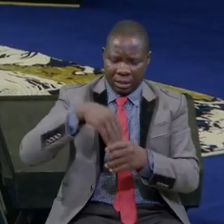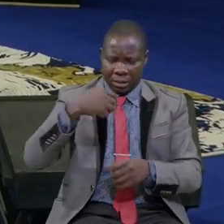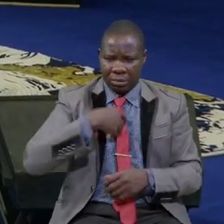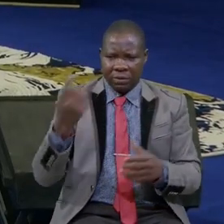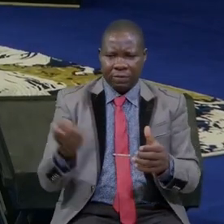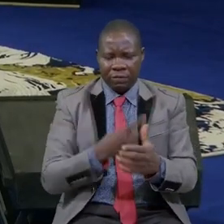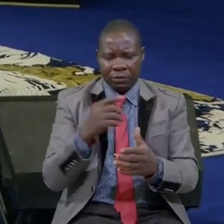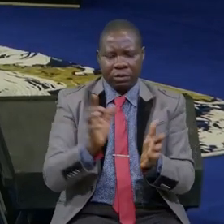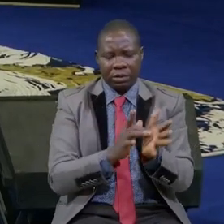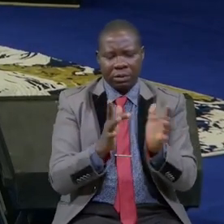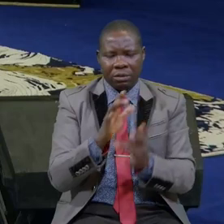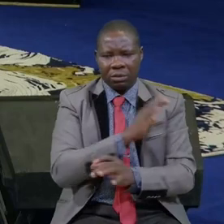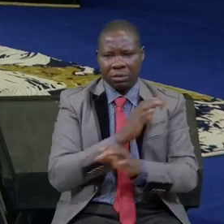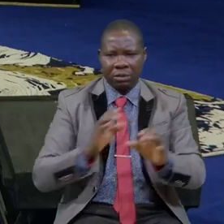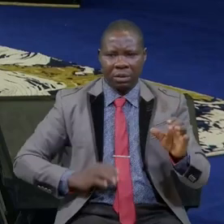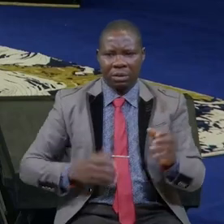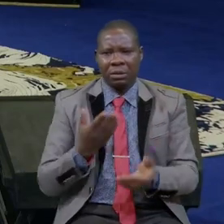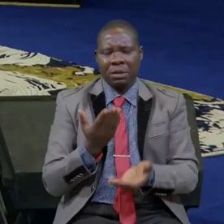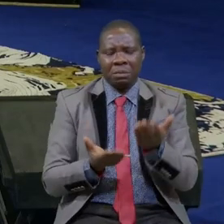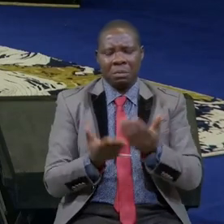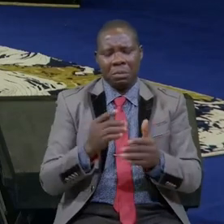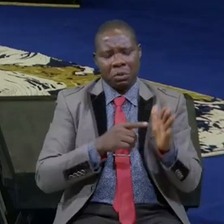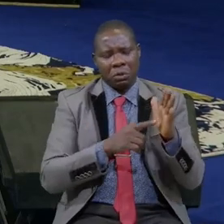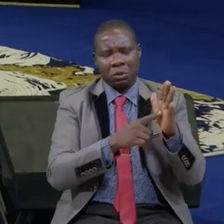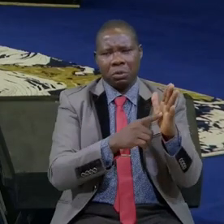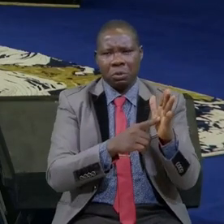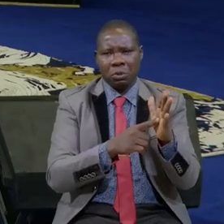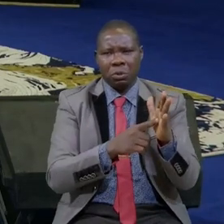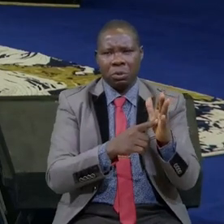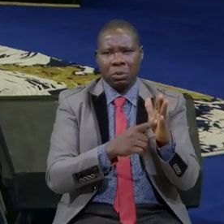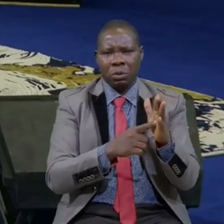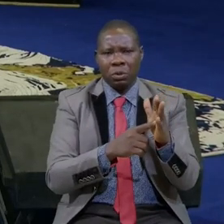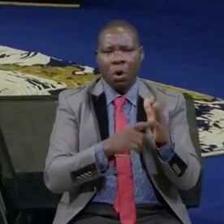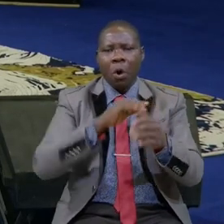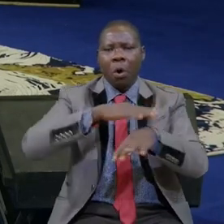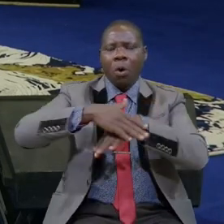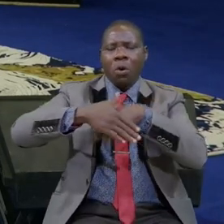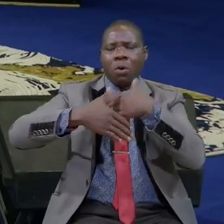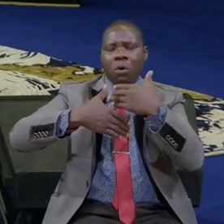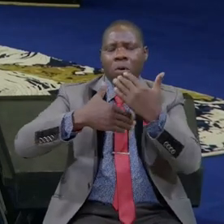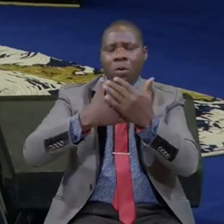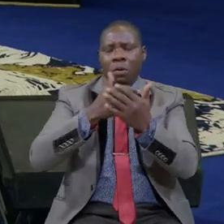voir en moi le premier toute sa longanimité.